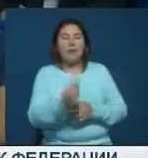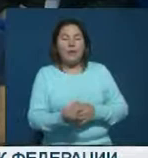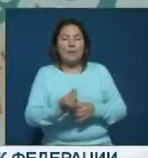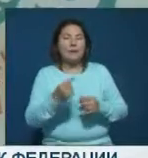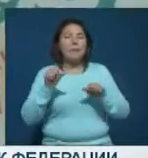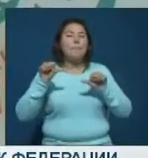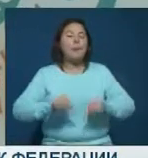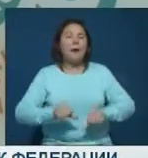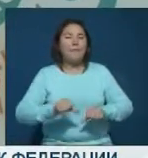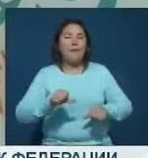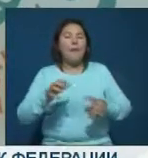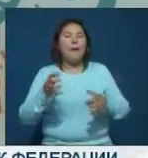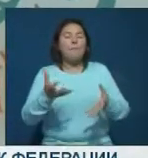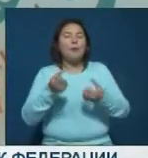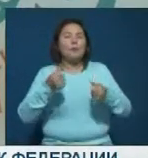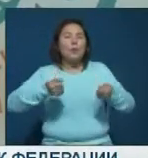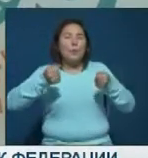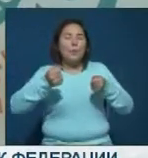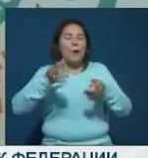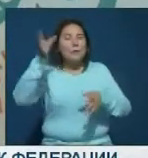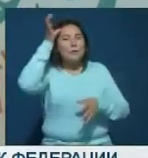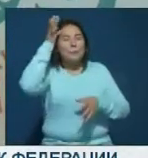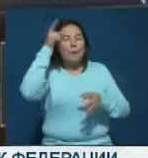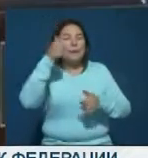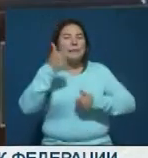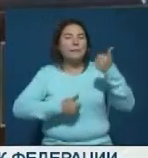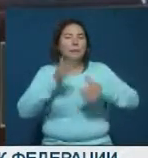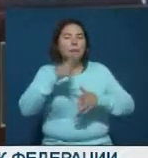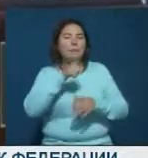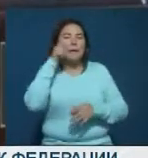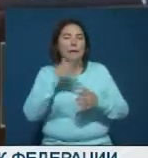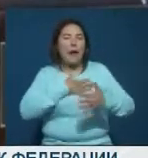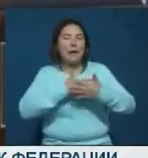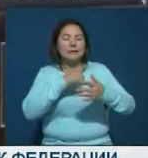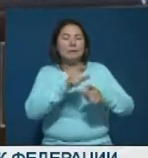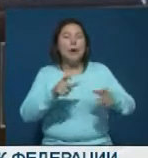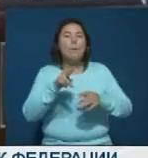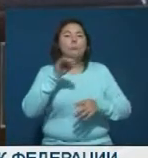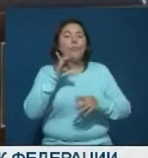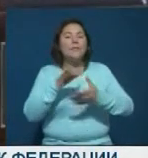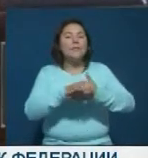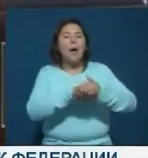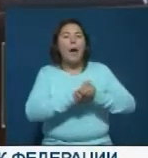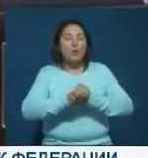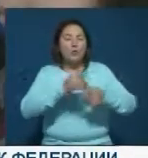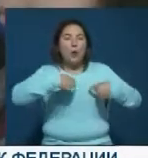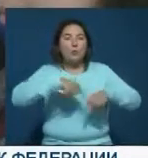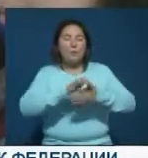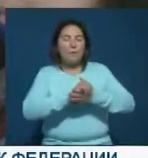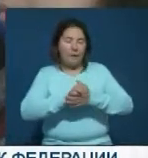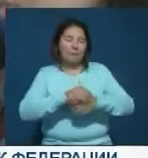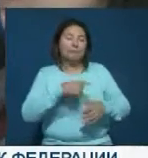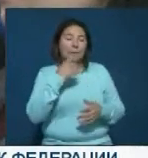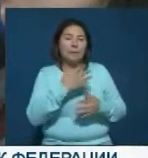право обладания кубком в интеллектуальных баталиях сойдутся молодые активисты профсоюзного движения до 35 лет. Всего